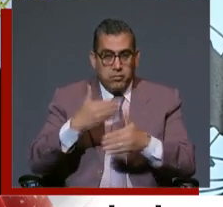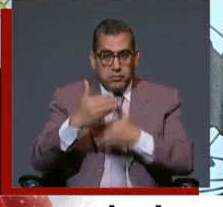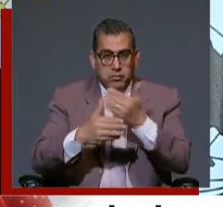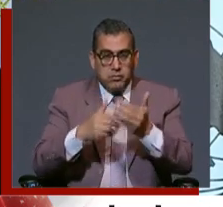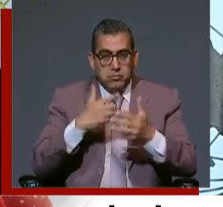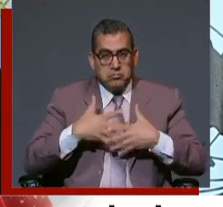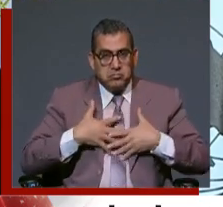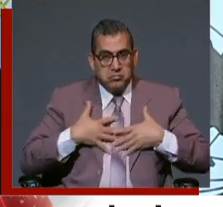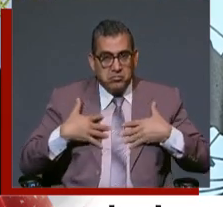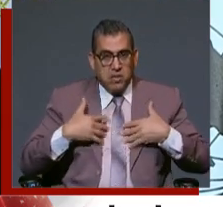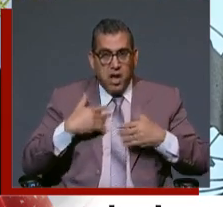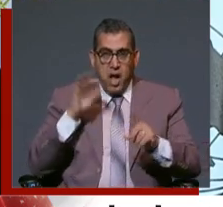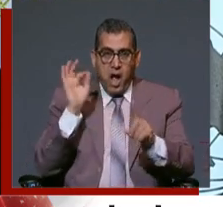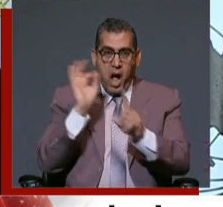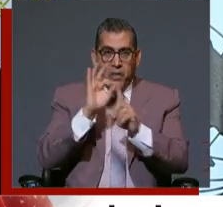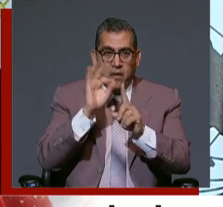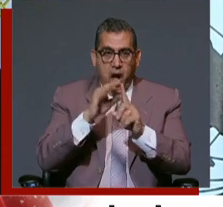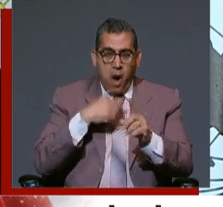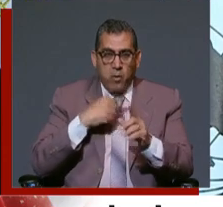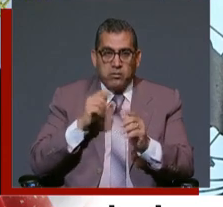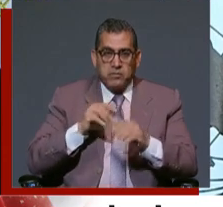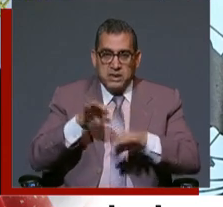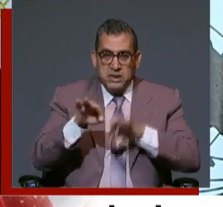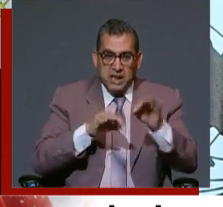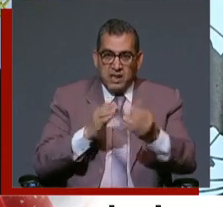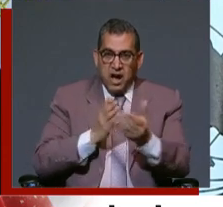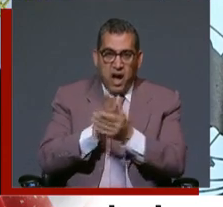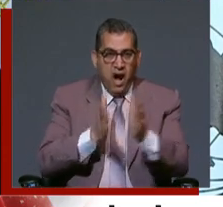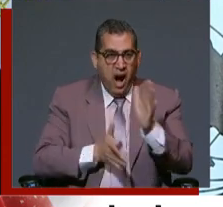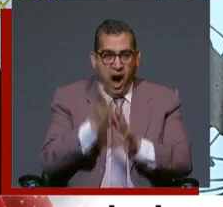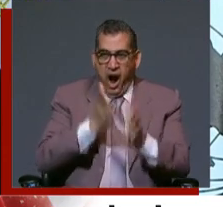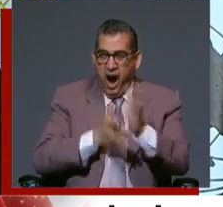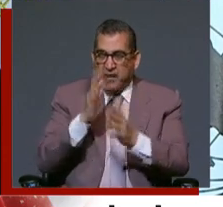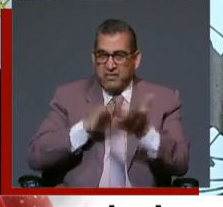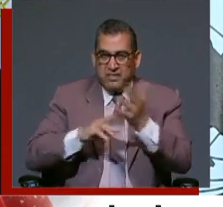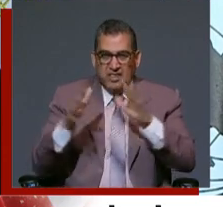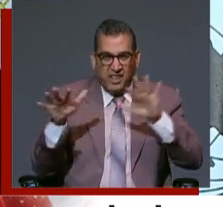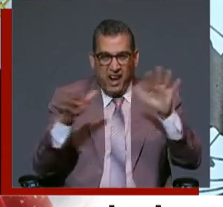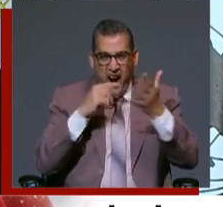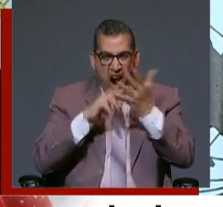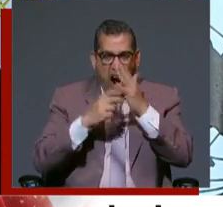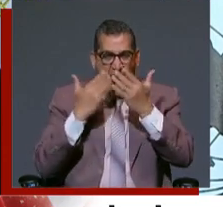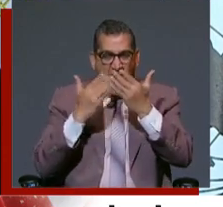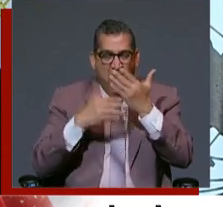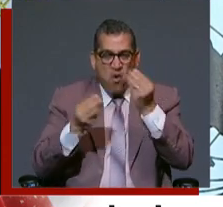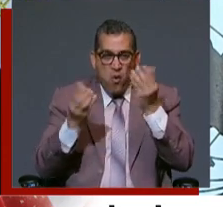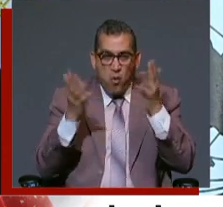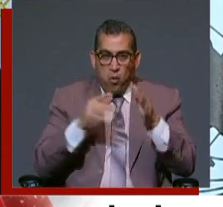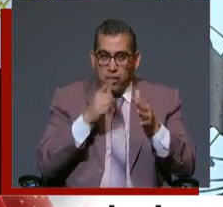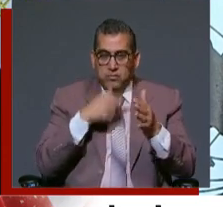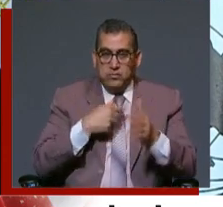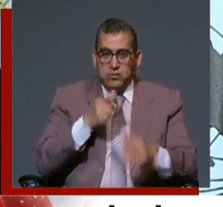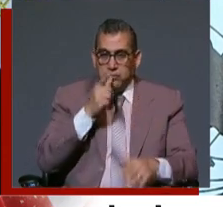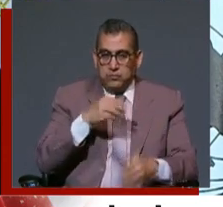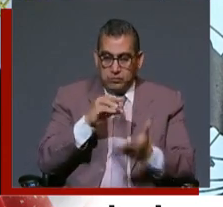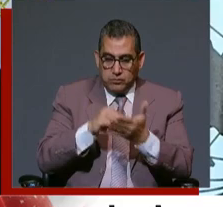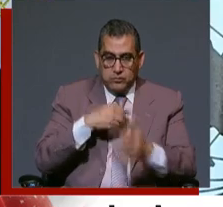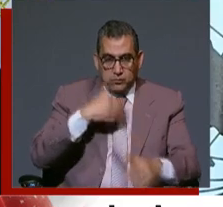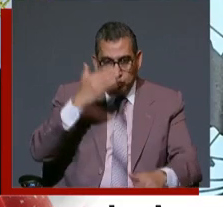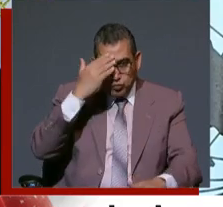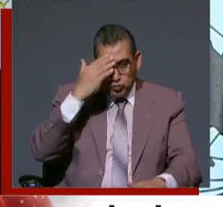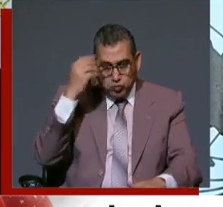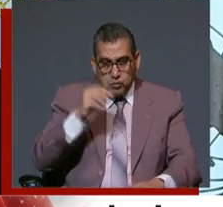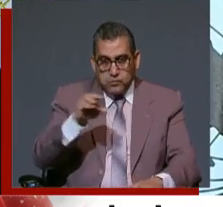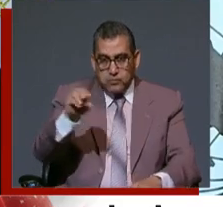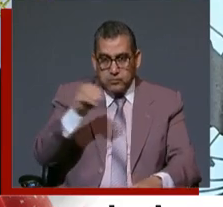تطلعات أهداف النمو في 2063. وأود أن أحيي اختيار